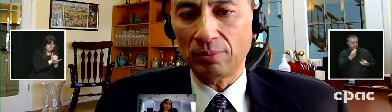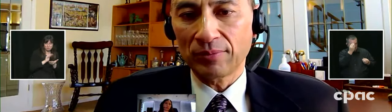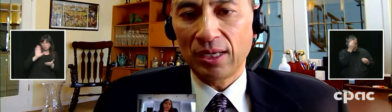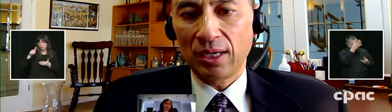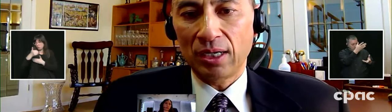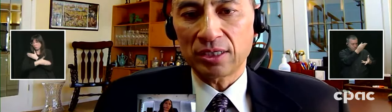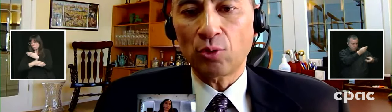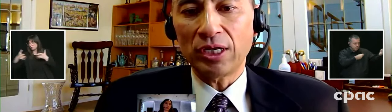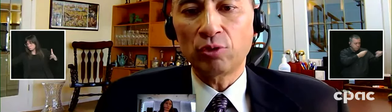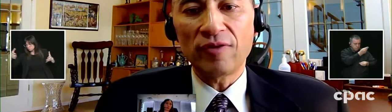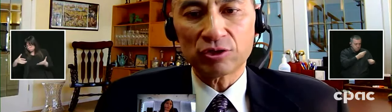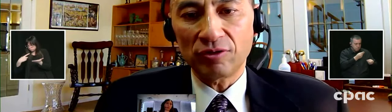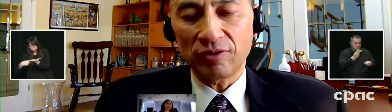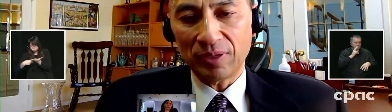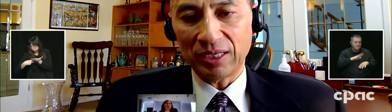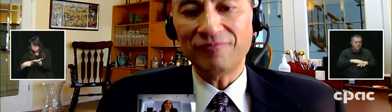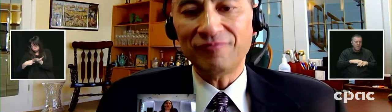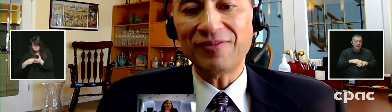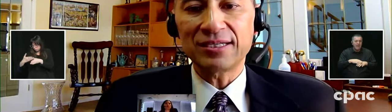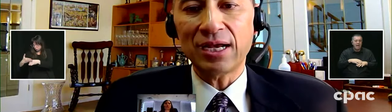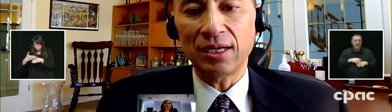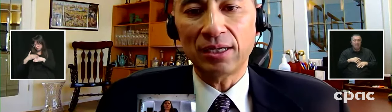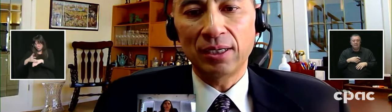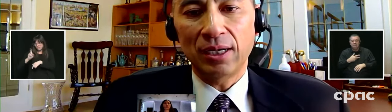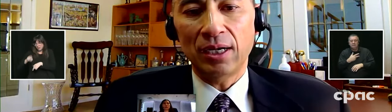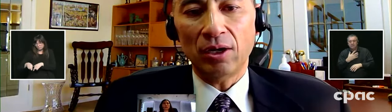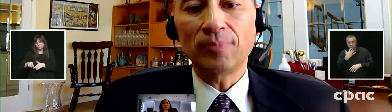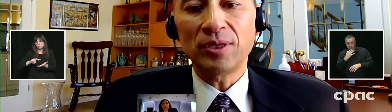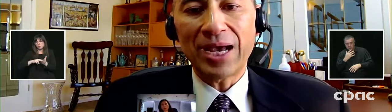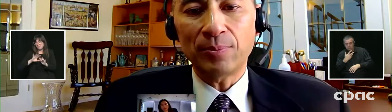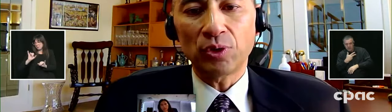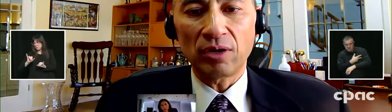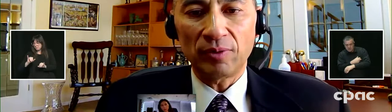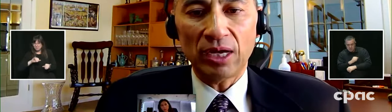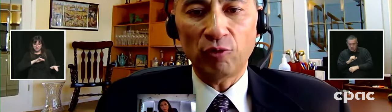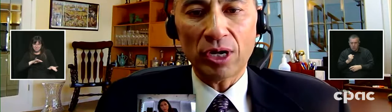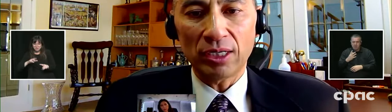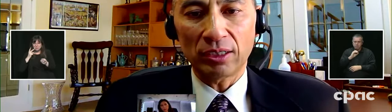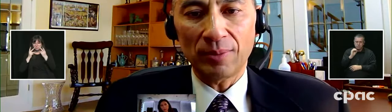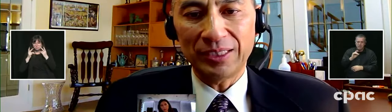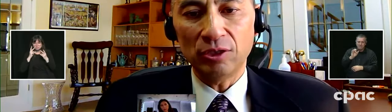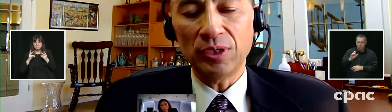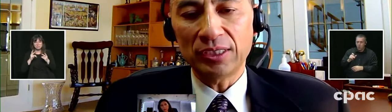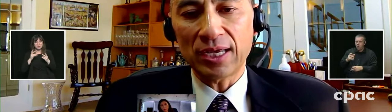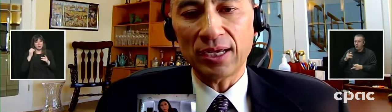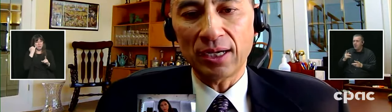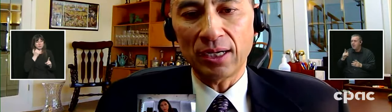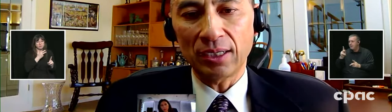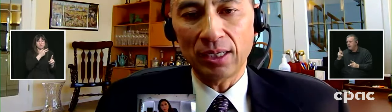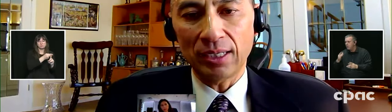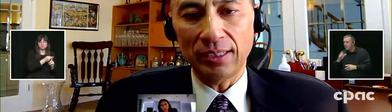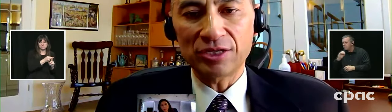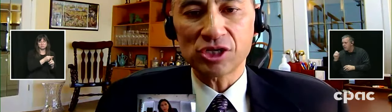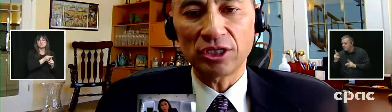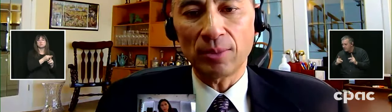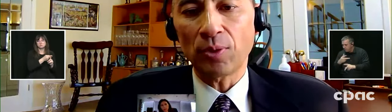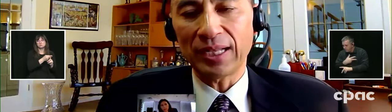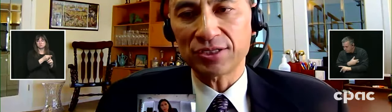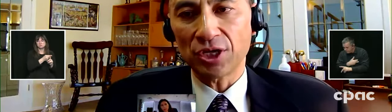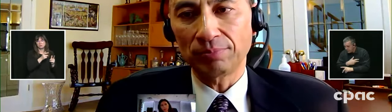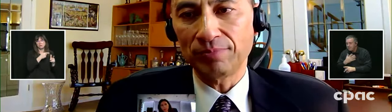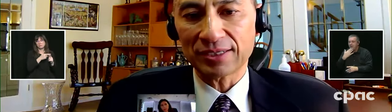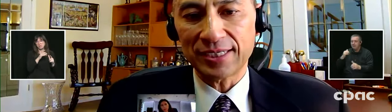pour c'est quoi la couverture peut-être vaccinale optimale pour avoir le comité d'immunité à l'échelle